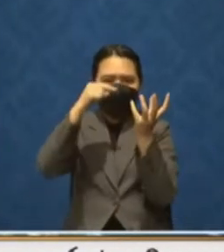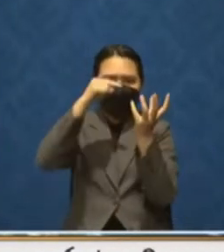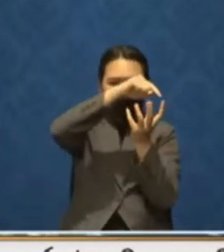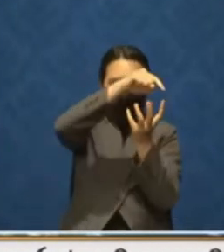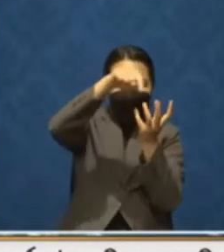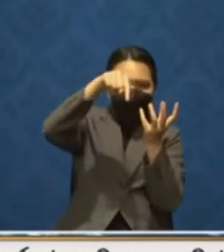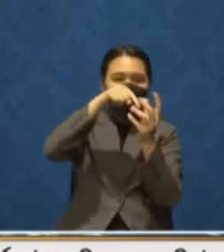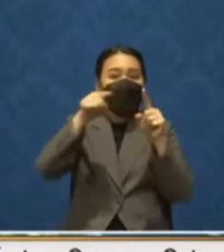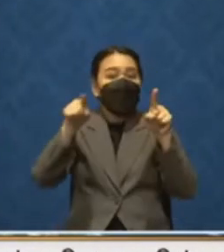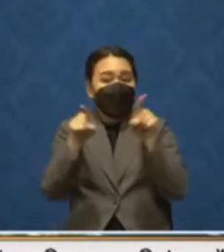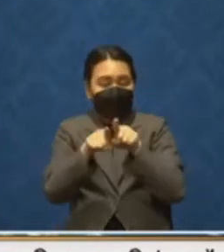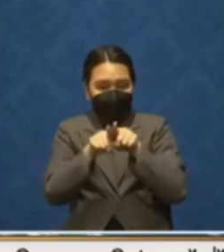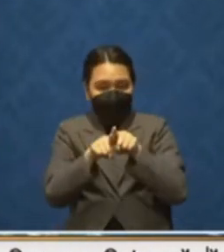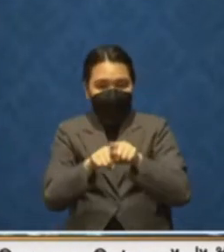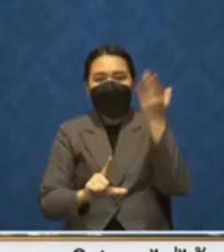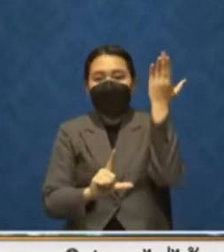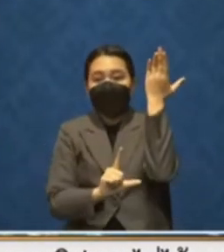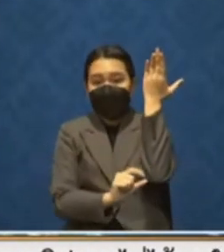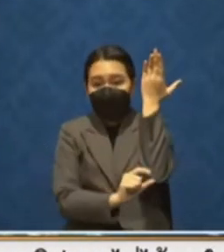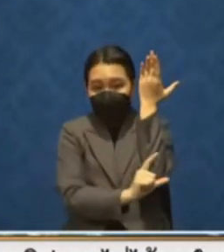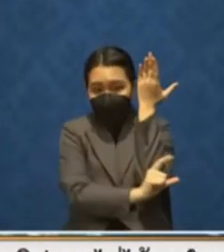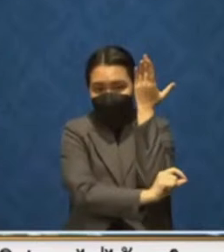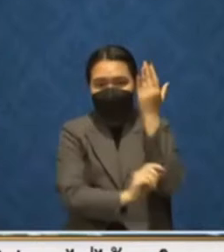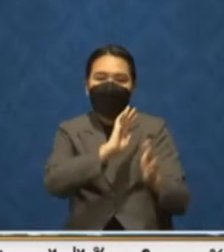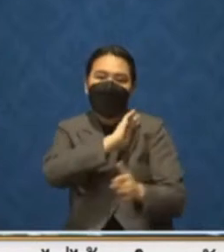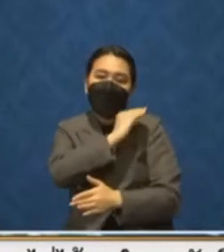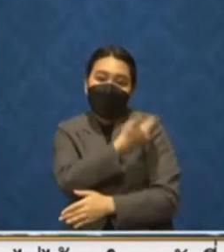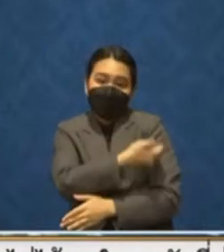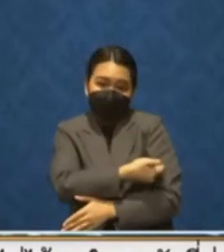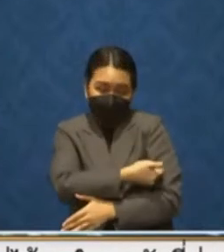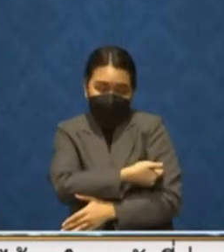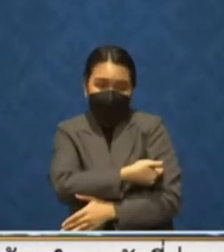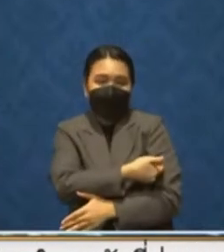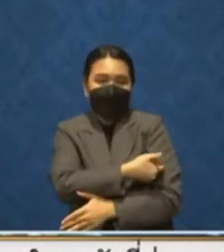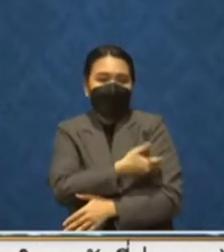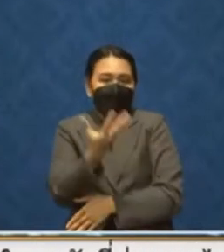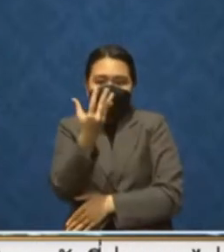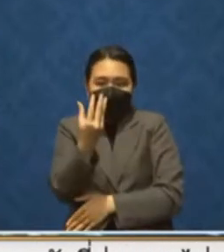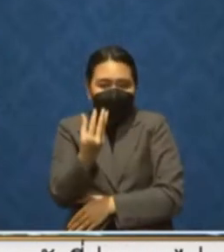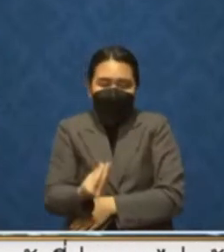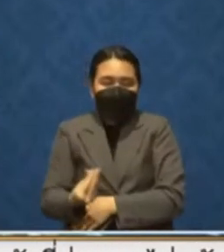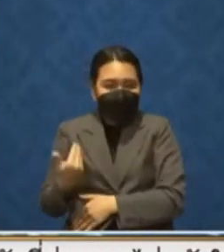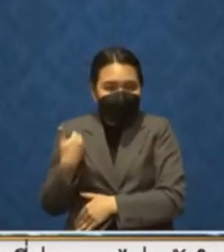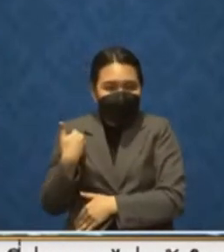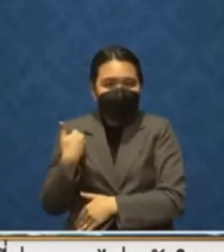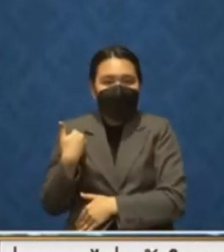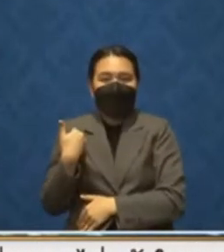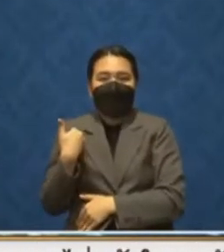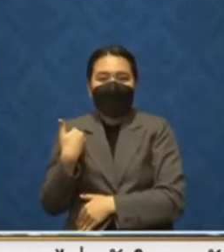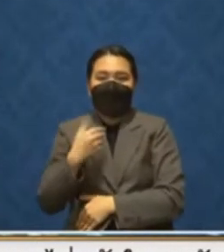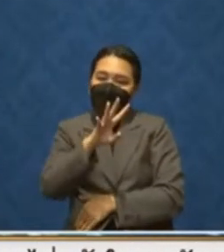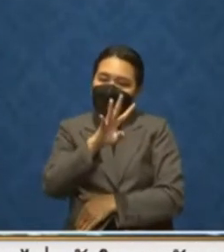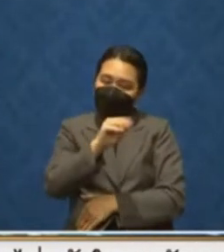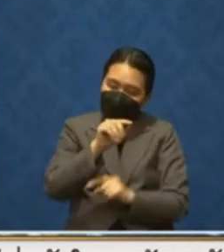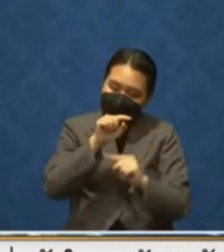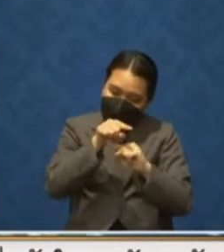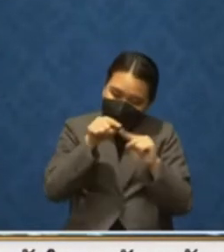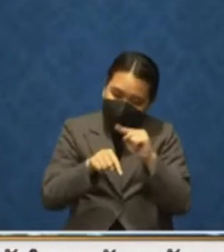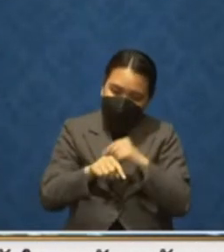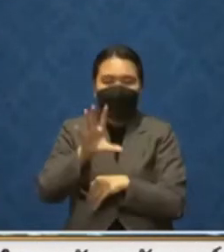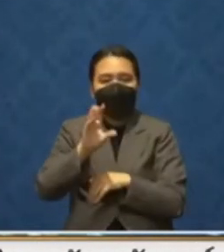สิงคโปร์ฟิลิปปินส์เอาใกล้ๆบ้านเนี่ยเหลือกันทั้งนั้นแหละครับ 40 50เปอร์เซ็นต์